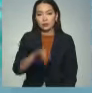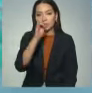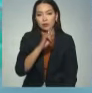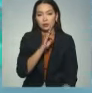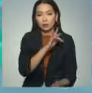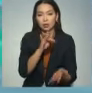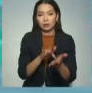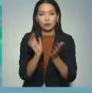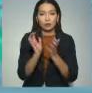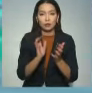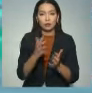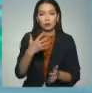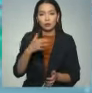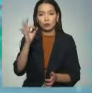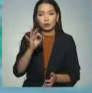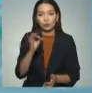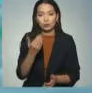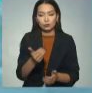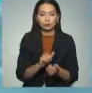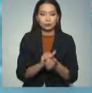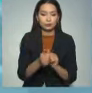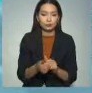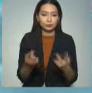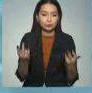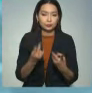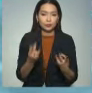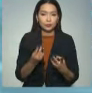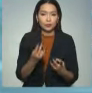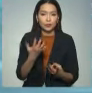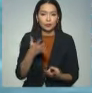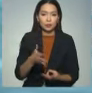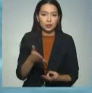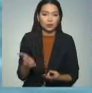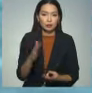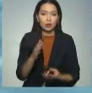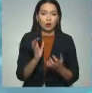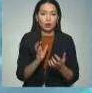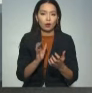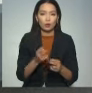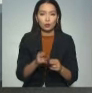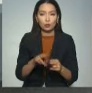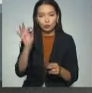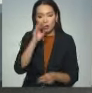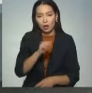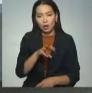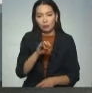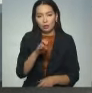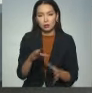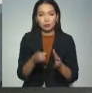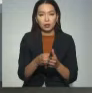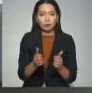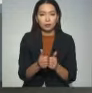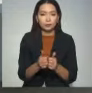Қазақстандағы қалалық автобустардың 50%-ға жуығы ауыстыруды қажет етеді. Ол 5000-нан астам көлік. Бұл туралы Аманат партиясы жанындағы көлік